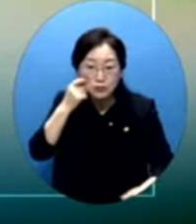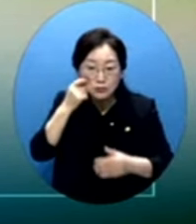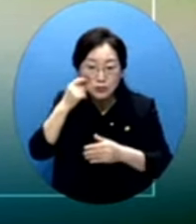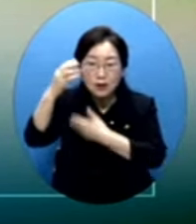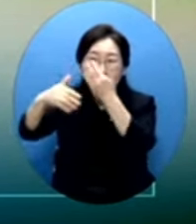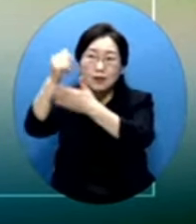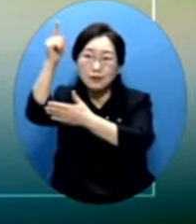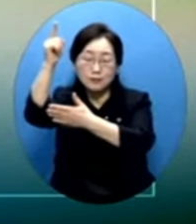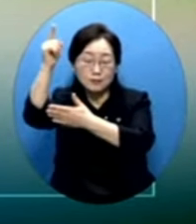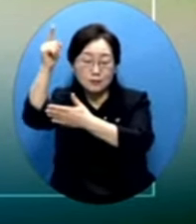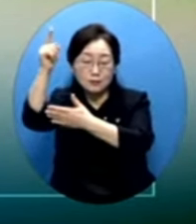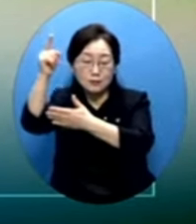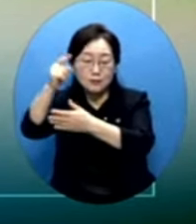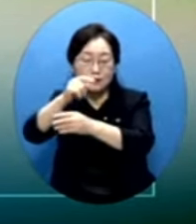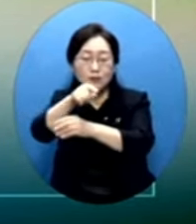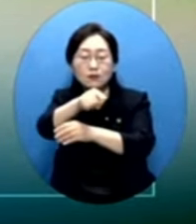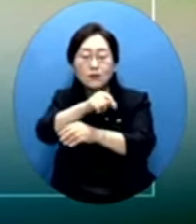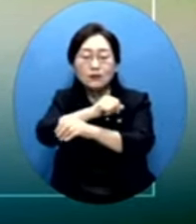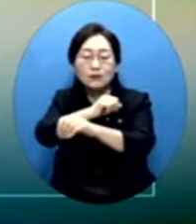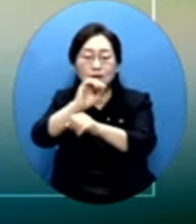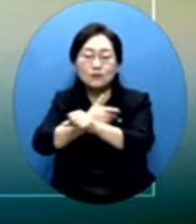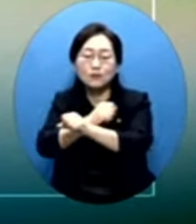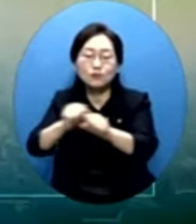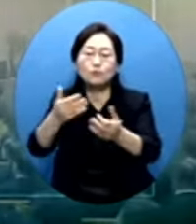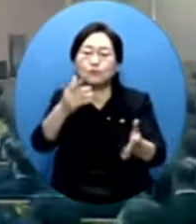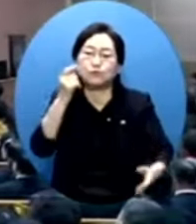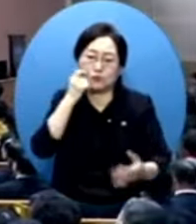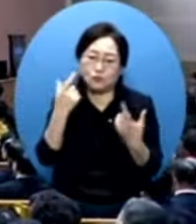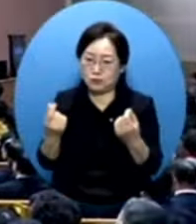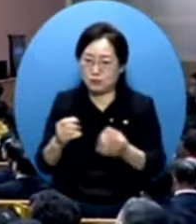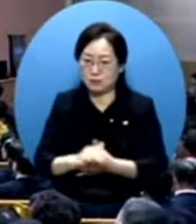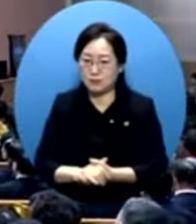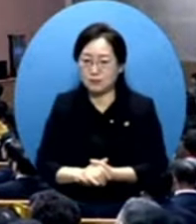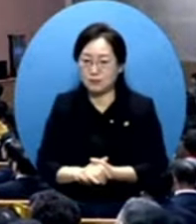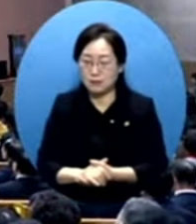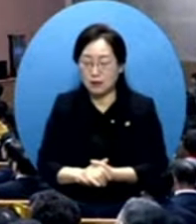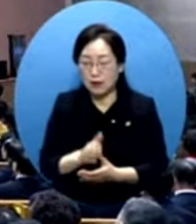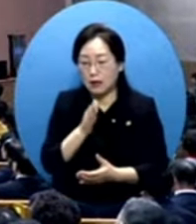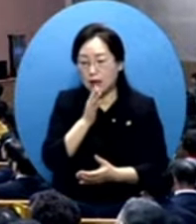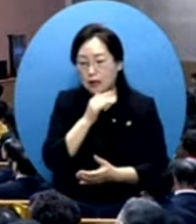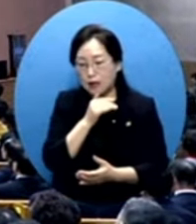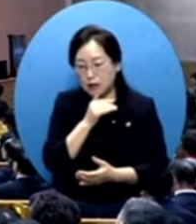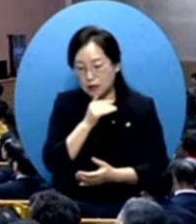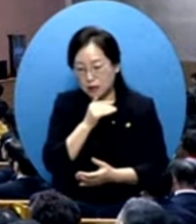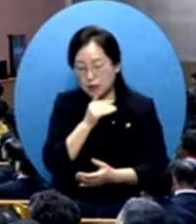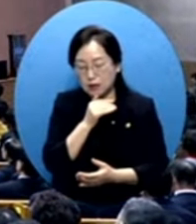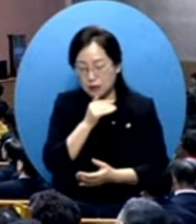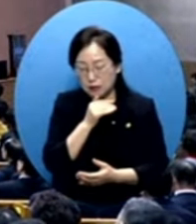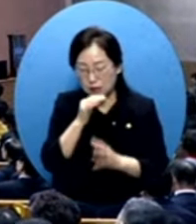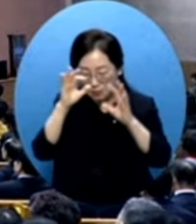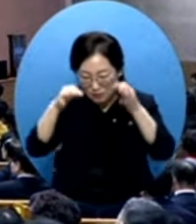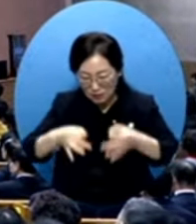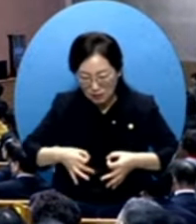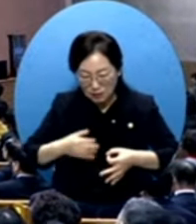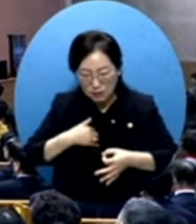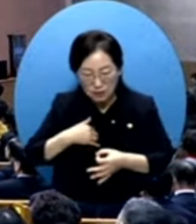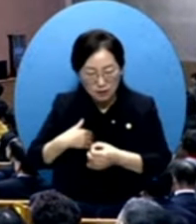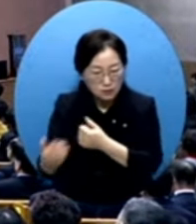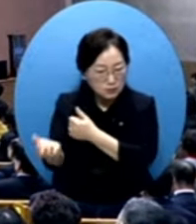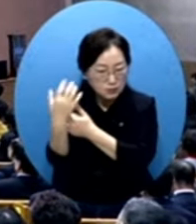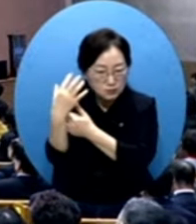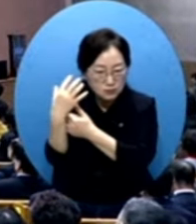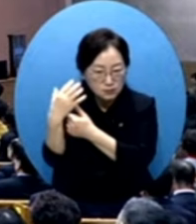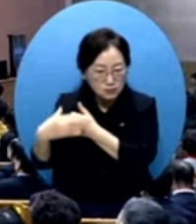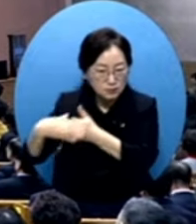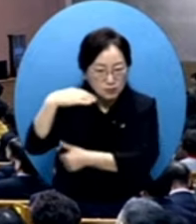용서하지 아니하시리라 말씀을 읽어 보니까 믿음은 없었지만 자신을 괴롭히 사람을 용서해야